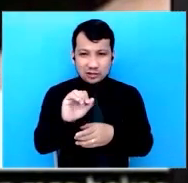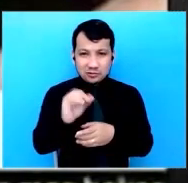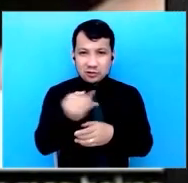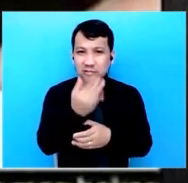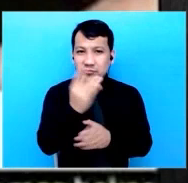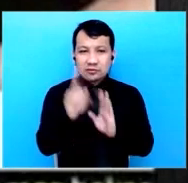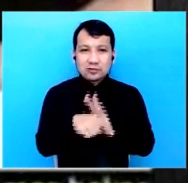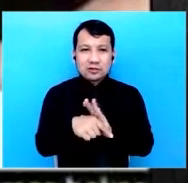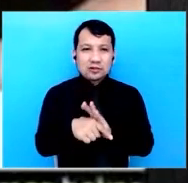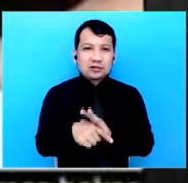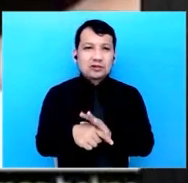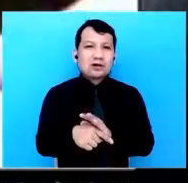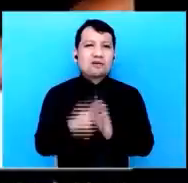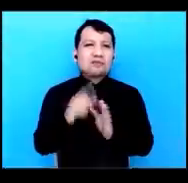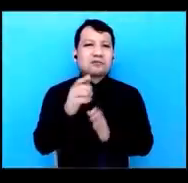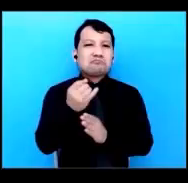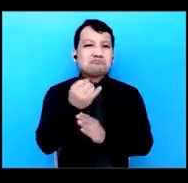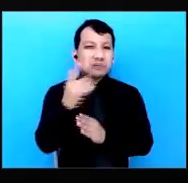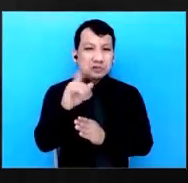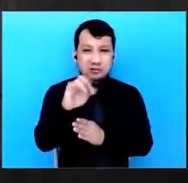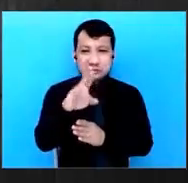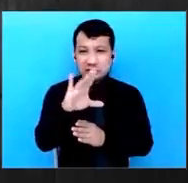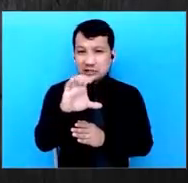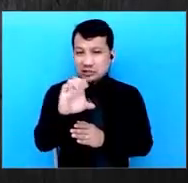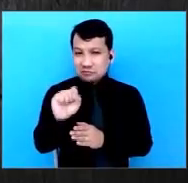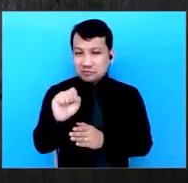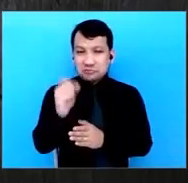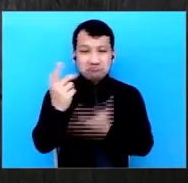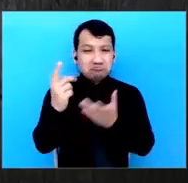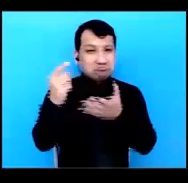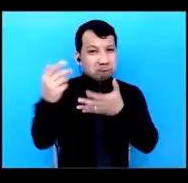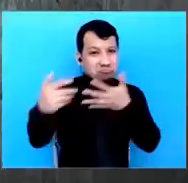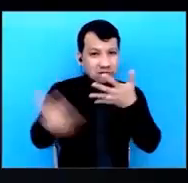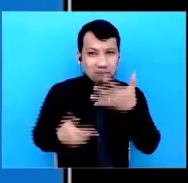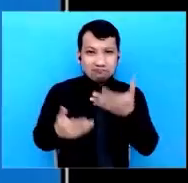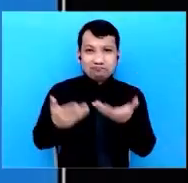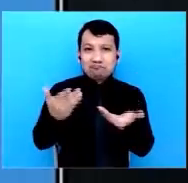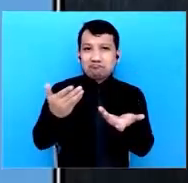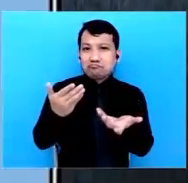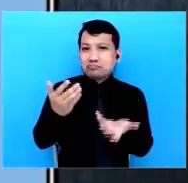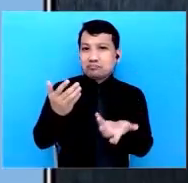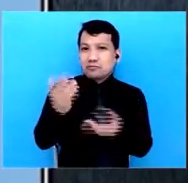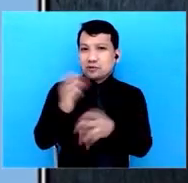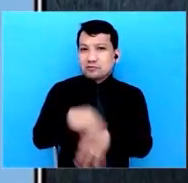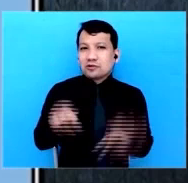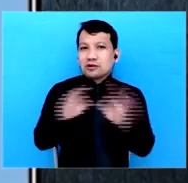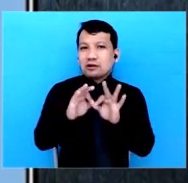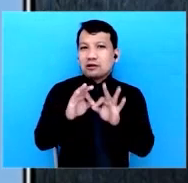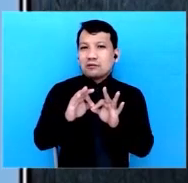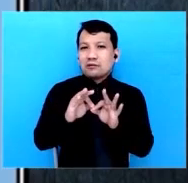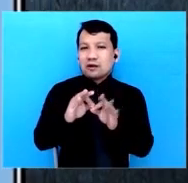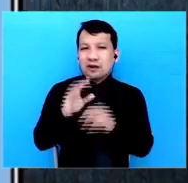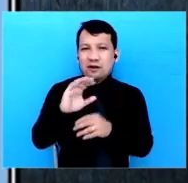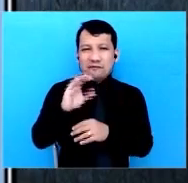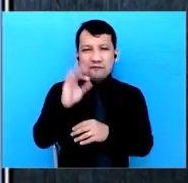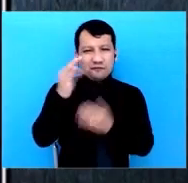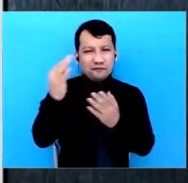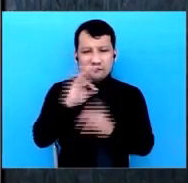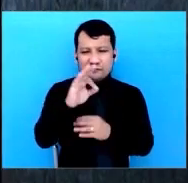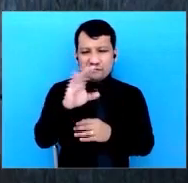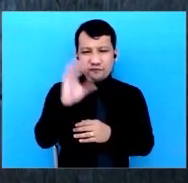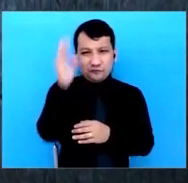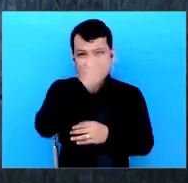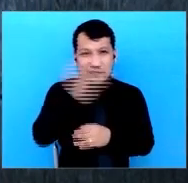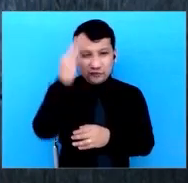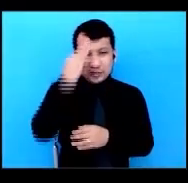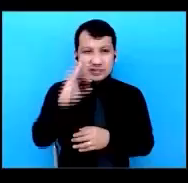Stressbook. At kung patuloy ka pa rin na makakabasa ng ganito mga hirit, nako, mas bagay na tawaging facepalm. Ay, kung face-face lang naman usapan,